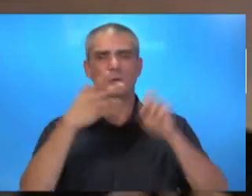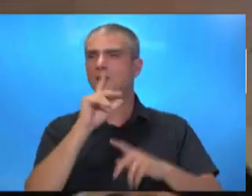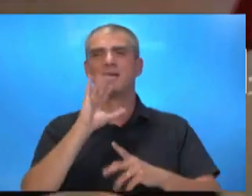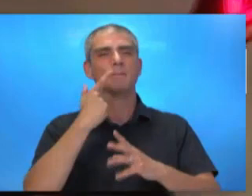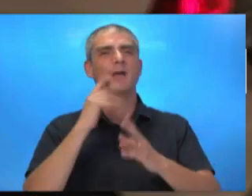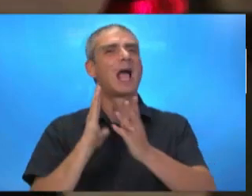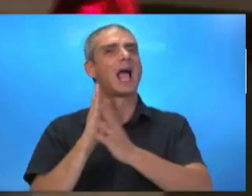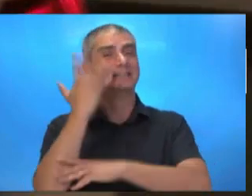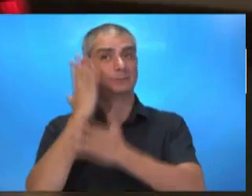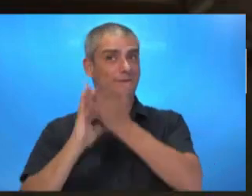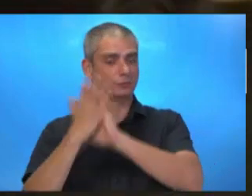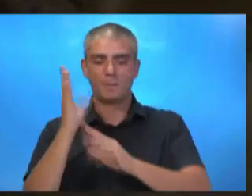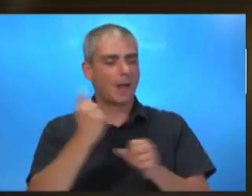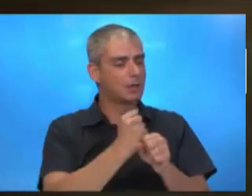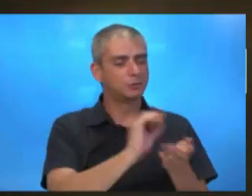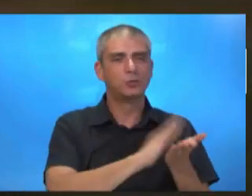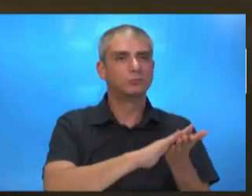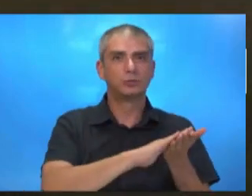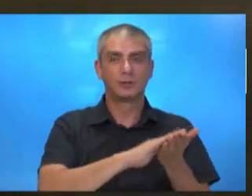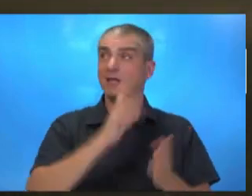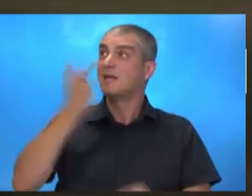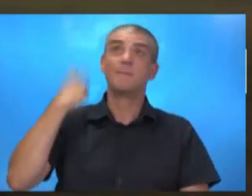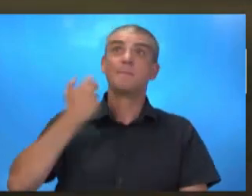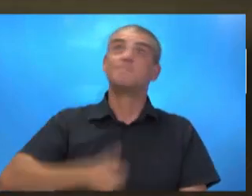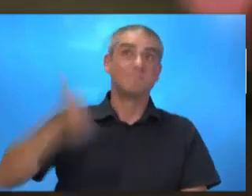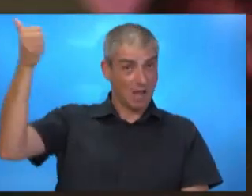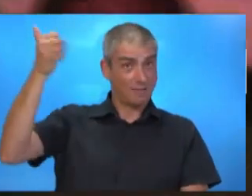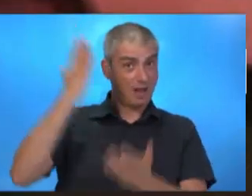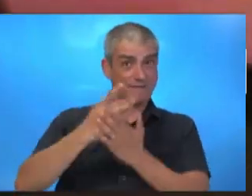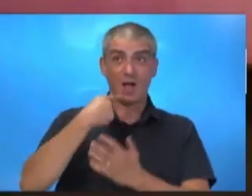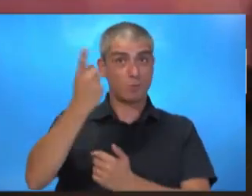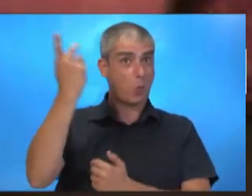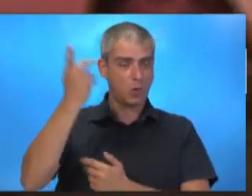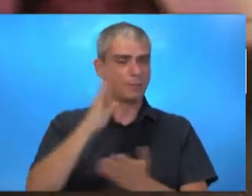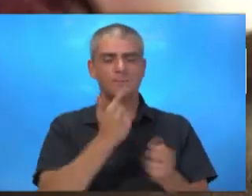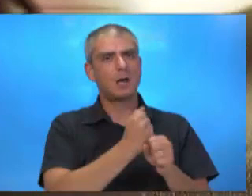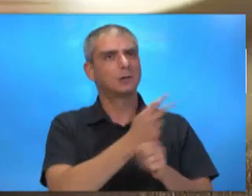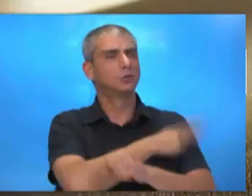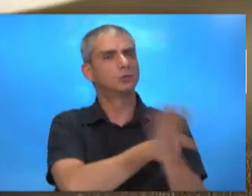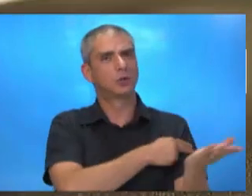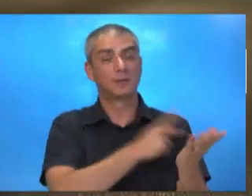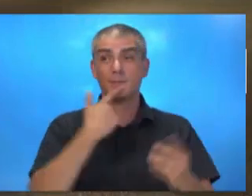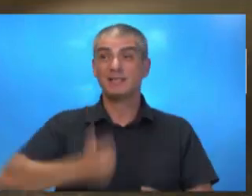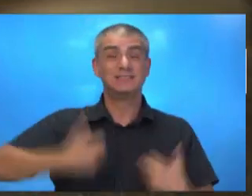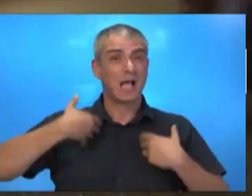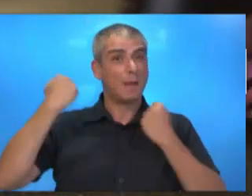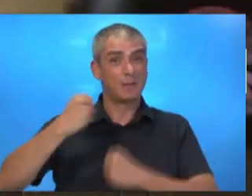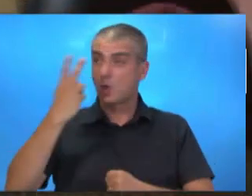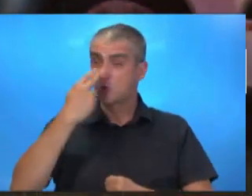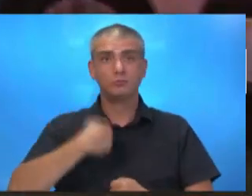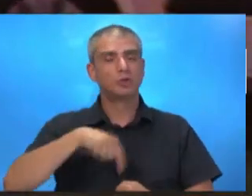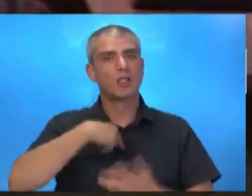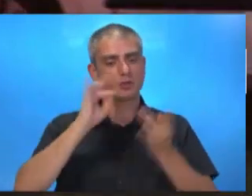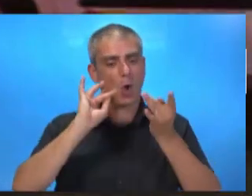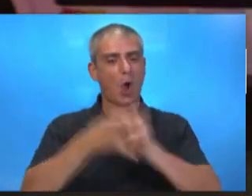אזובי קיר? כלומר, השוטרים, מה יעשו כשהשר לביטחון פנים ושר הביטחון רואים בנו אויבים, רואים